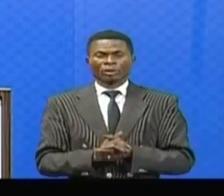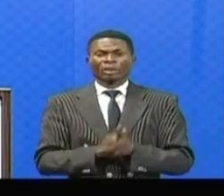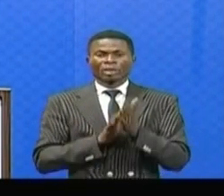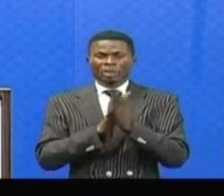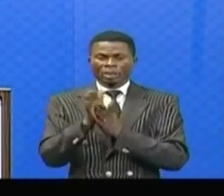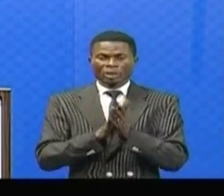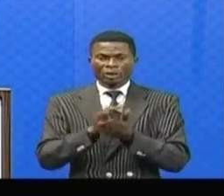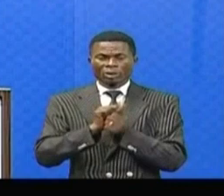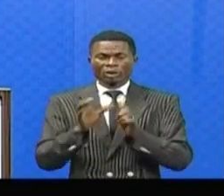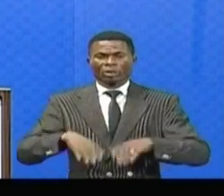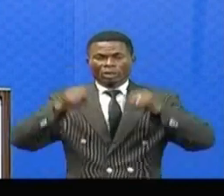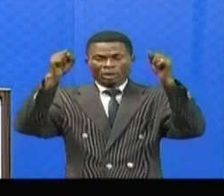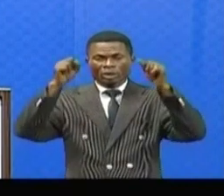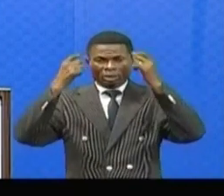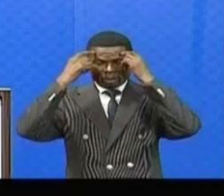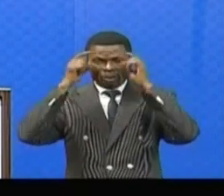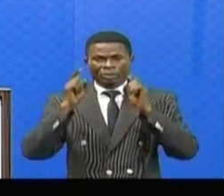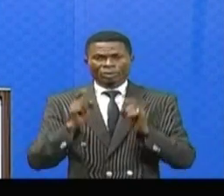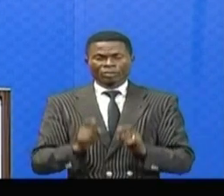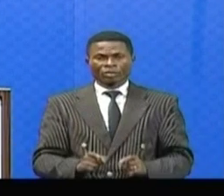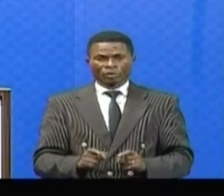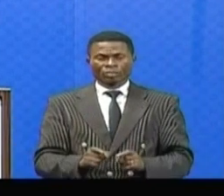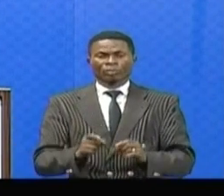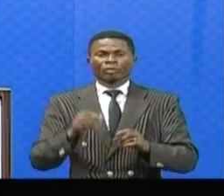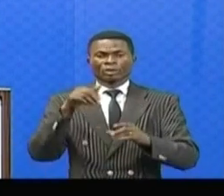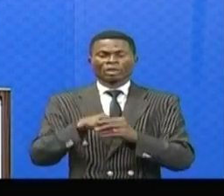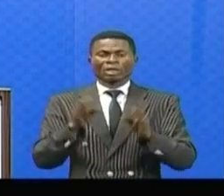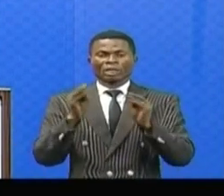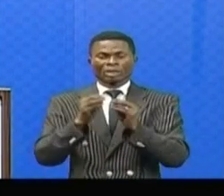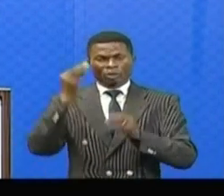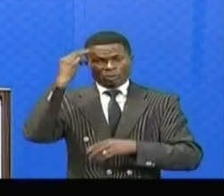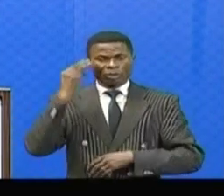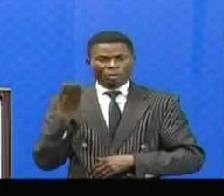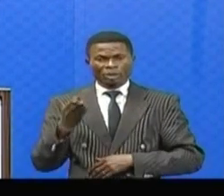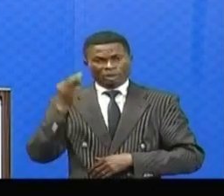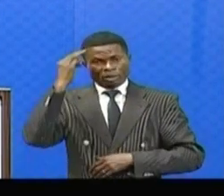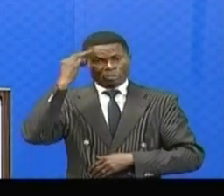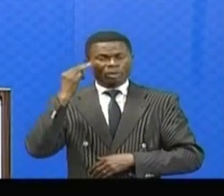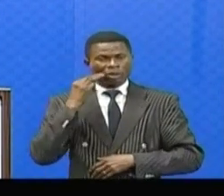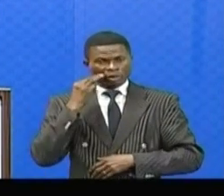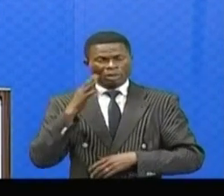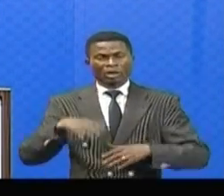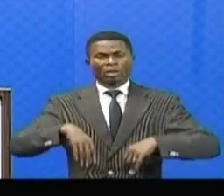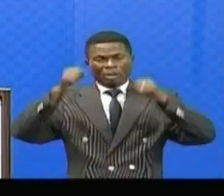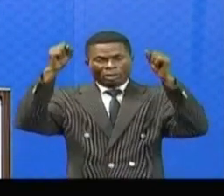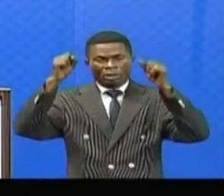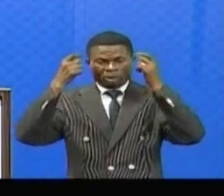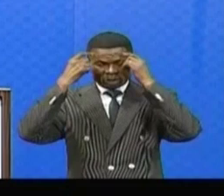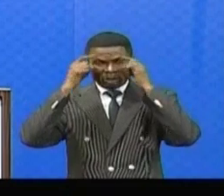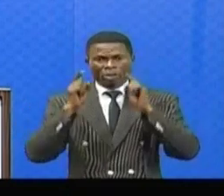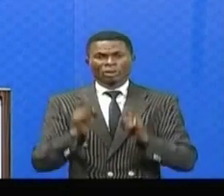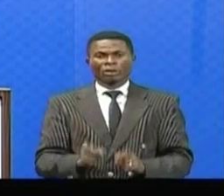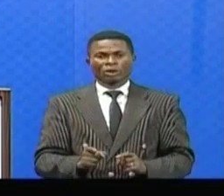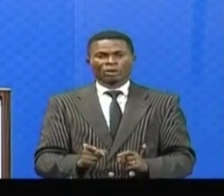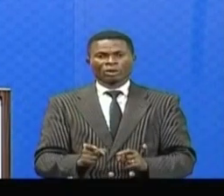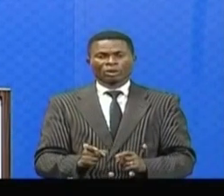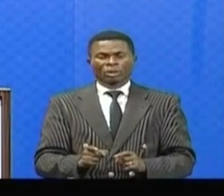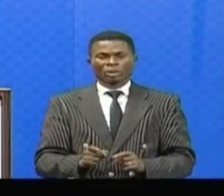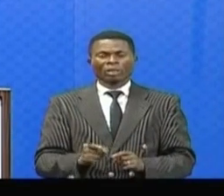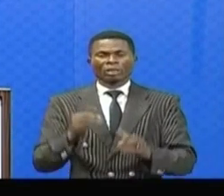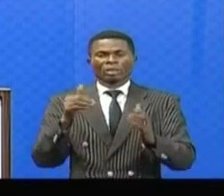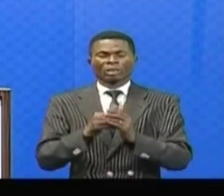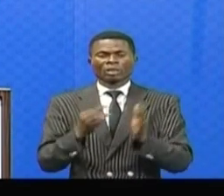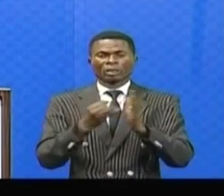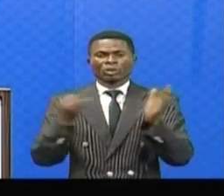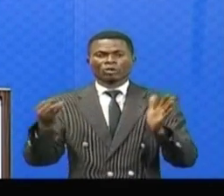à l'approbation d'un relevé des décisions de Conseil de ministres, le Conseil de ministres a adopté le relevé des décisions prises lors de